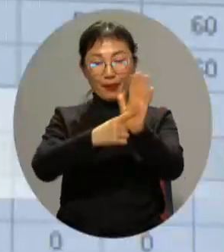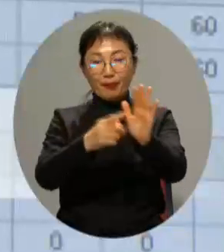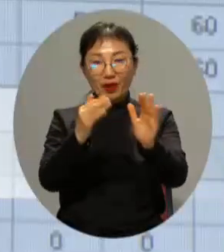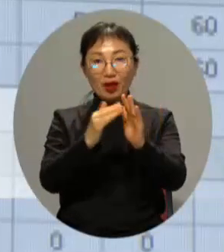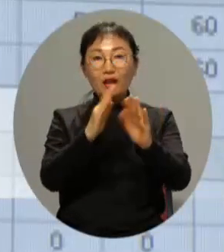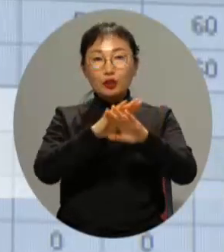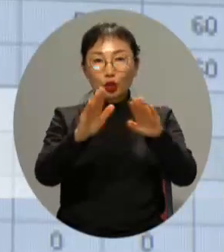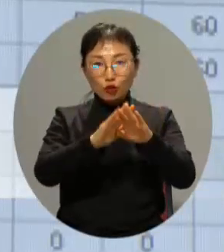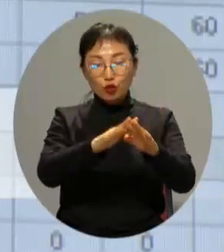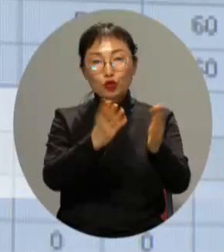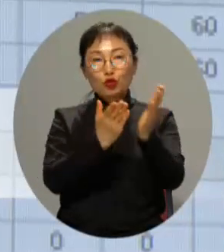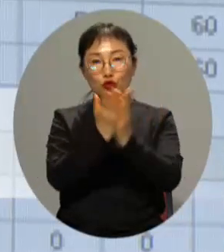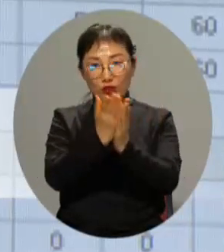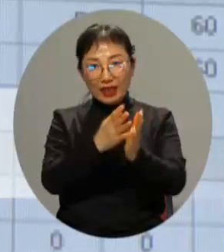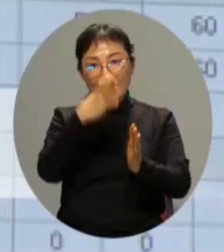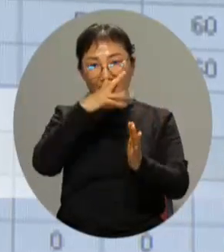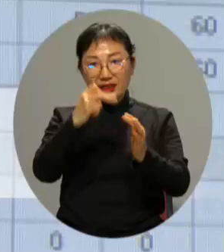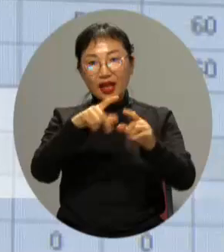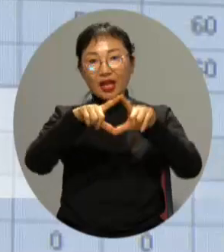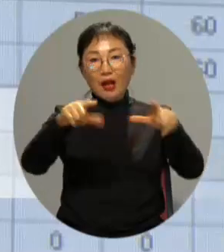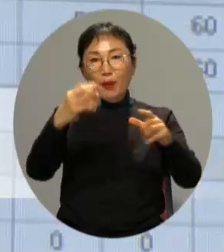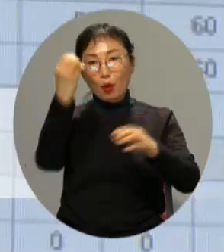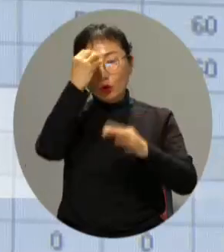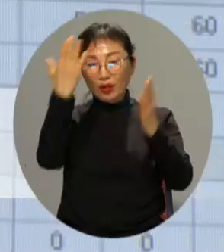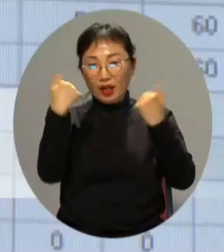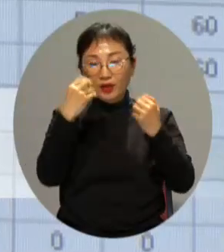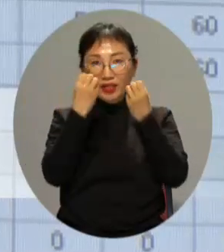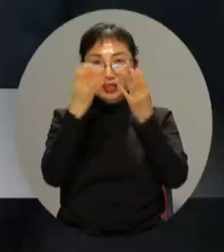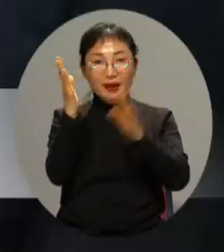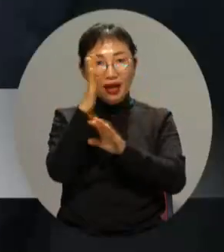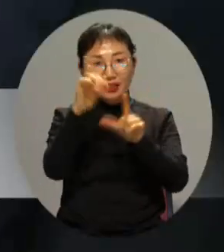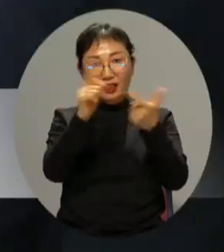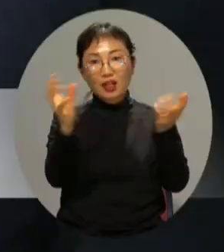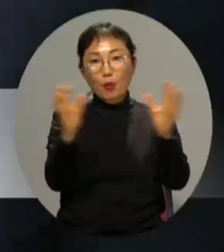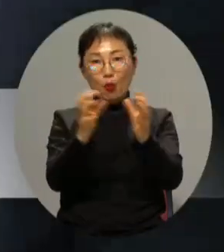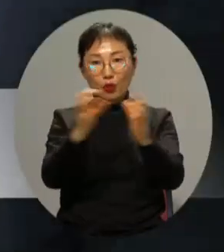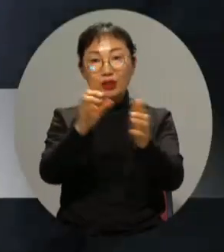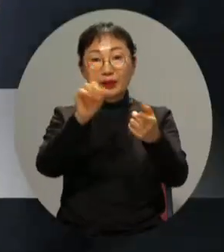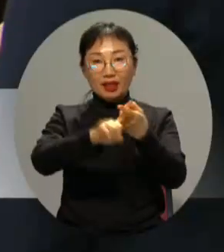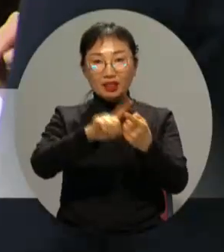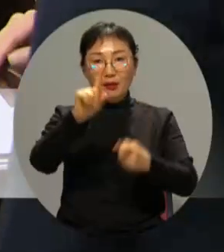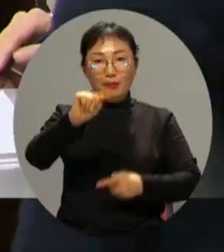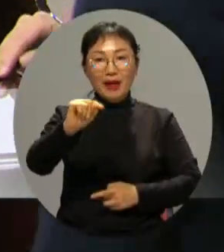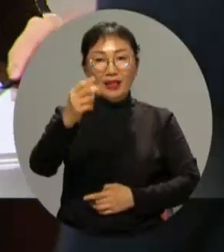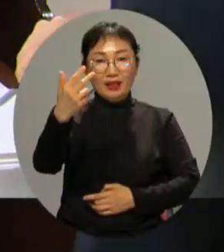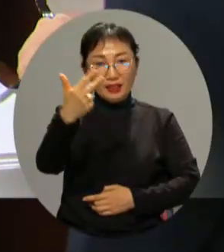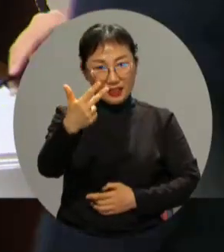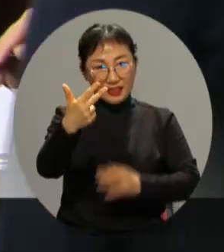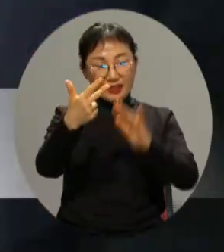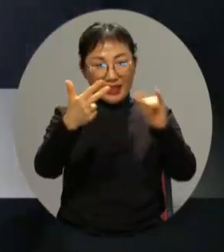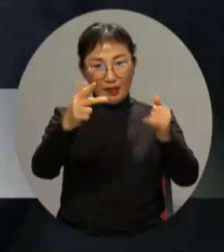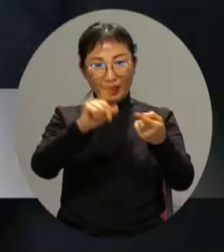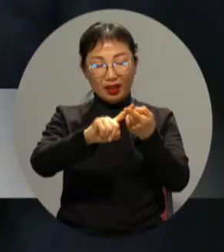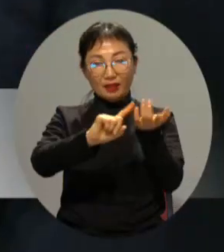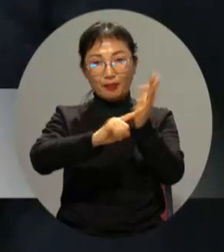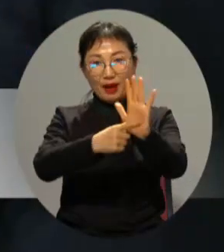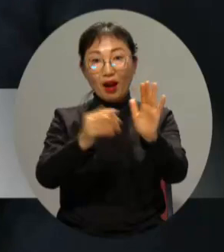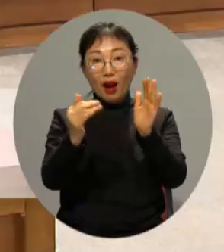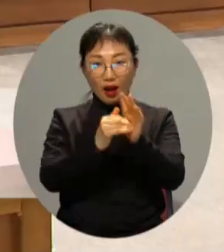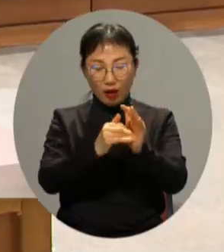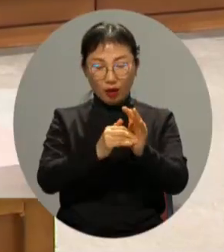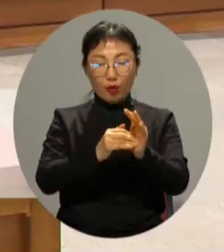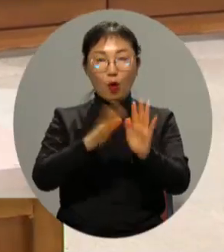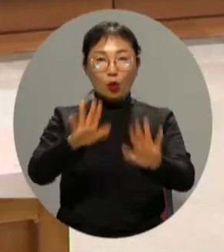전주와 군산 익산지역 일반고 신입생 모집정원 만 78명의 합격 여부를 발표하고 오는 10일에는